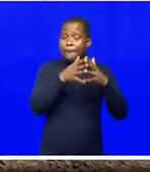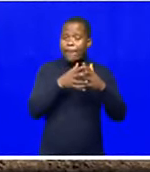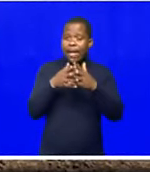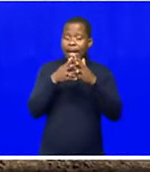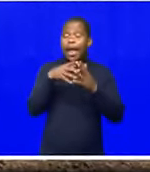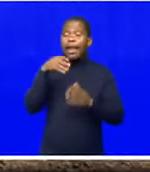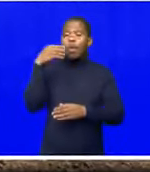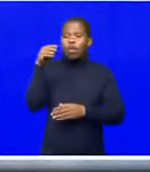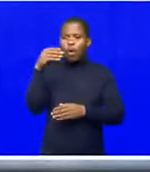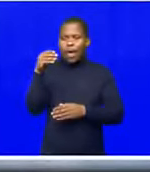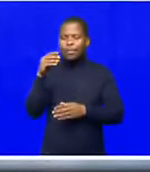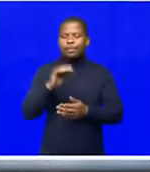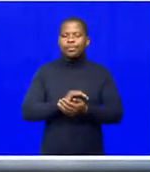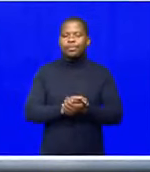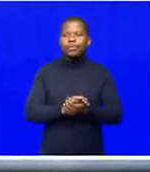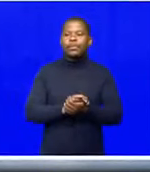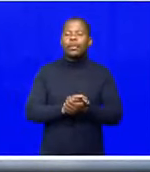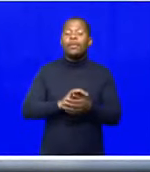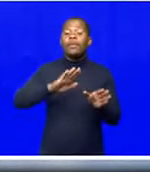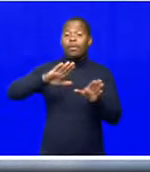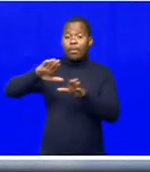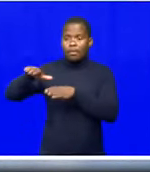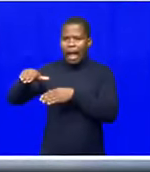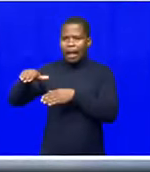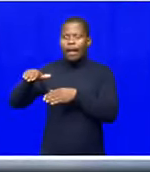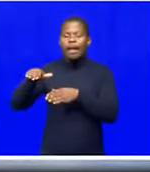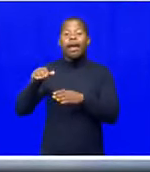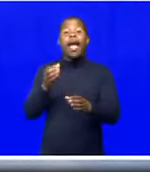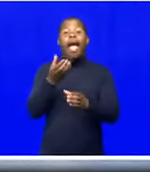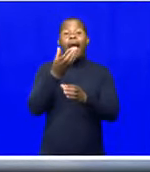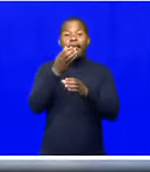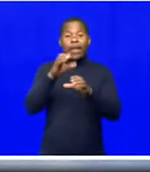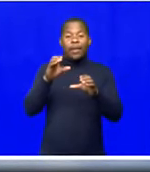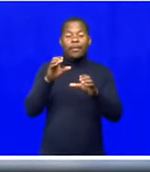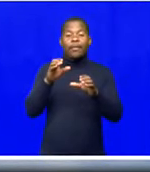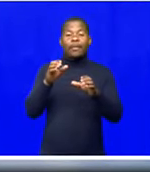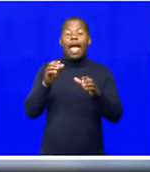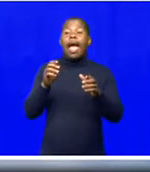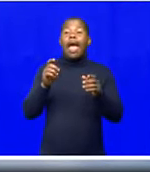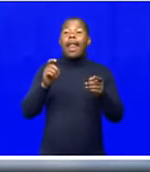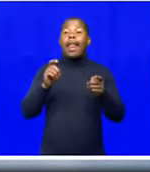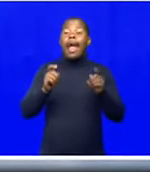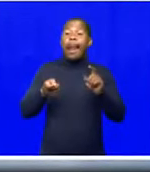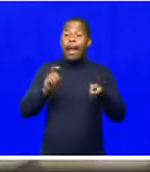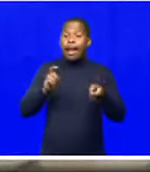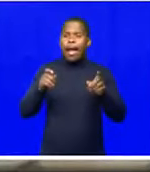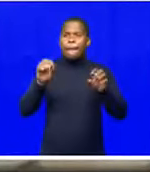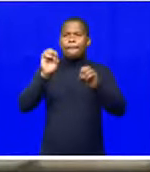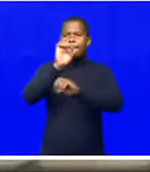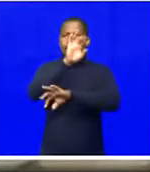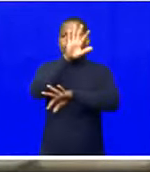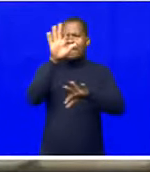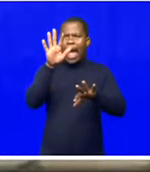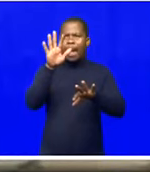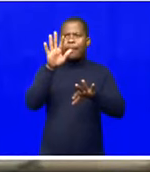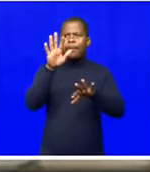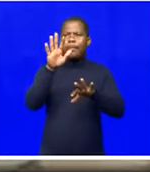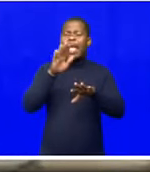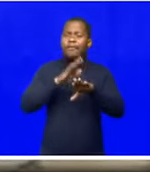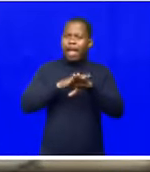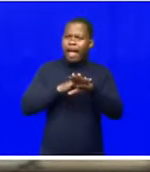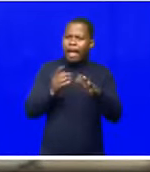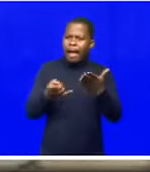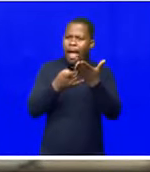asemelika. Sifunza se-British Columbia eveni le-Canada sesimemedele simo lesiphuthumako kulandzela